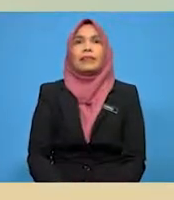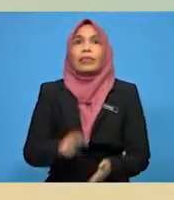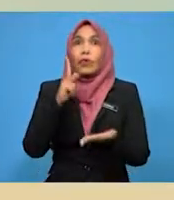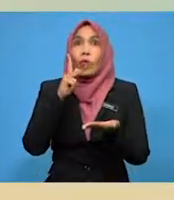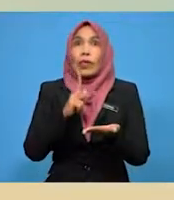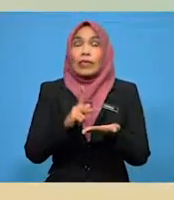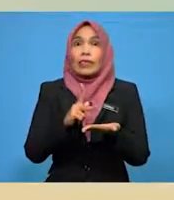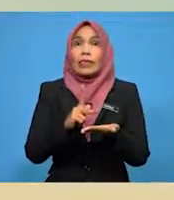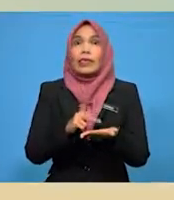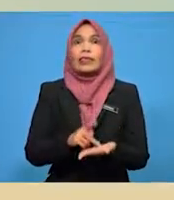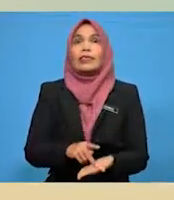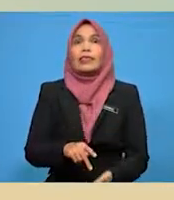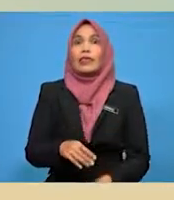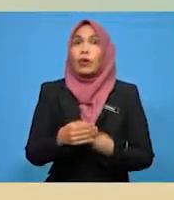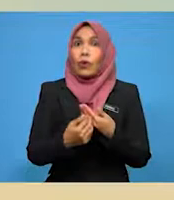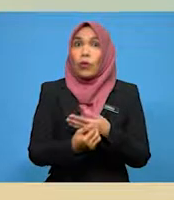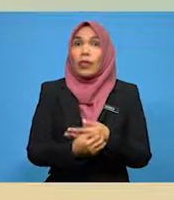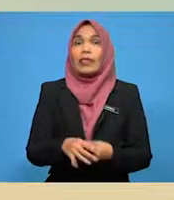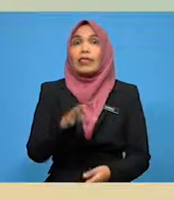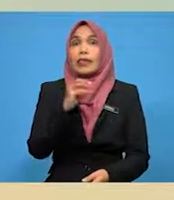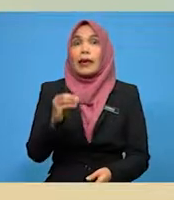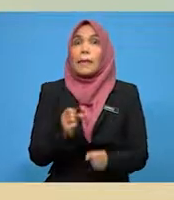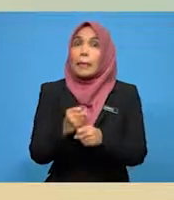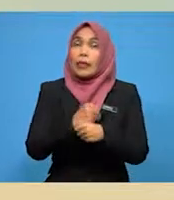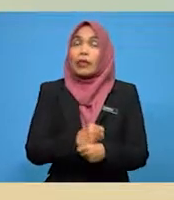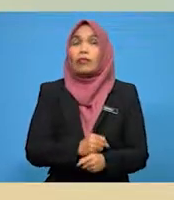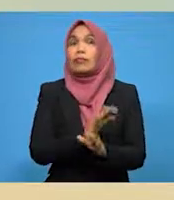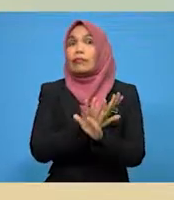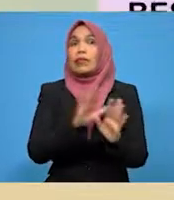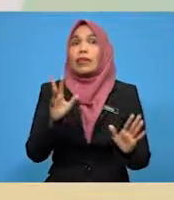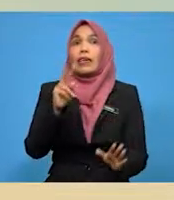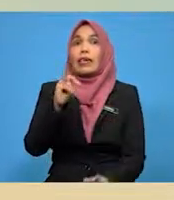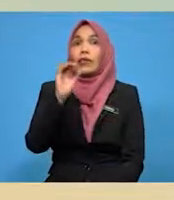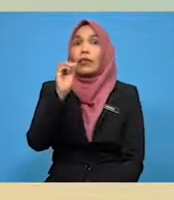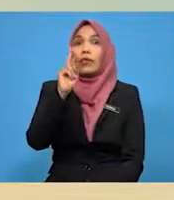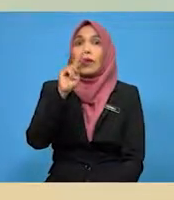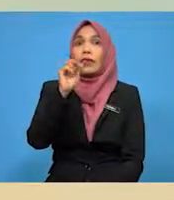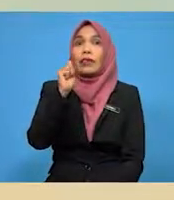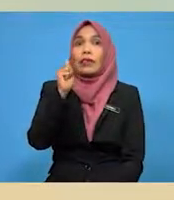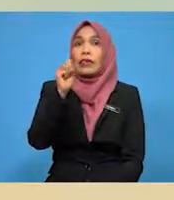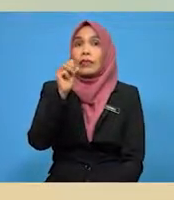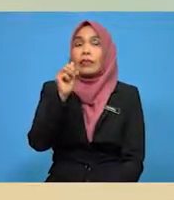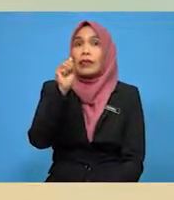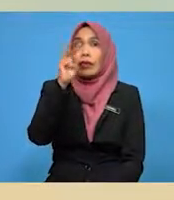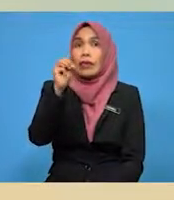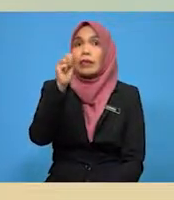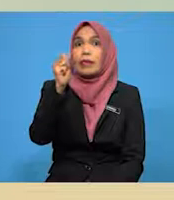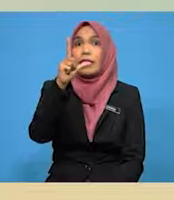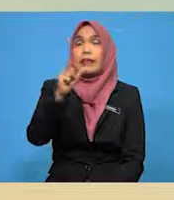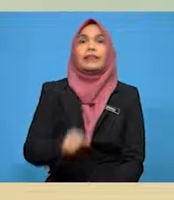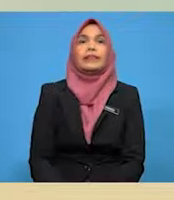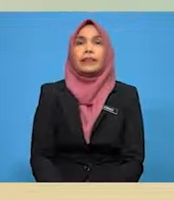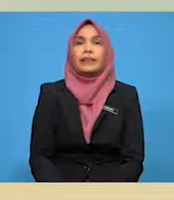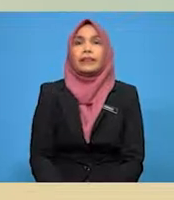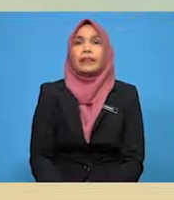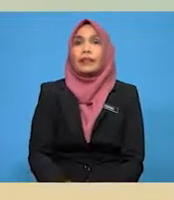kulit dan bentuk yang tidak normal. Selain itu, ciri telur yang bersaiz besar dan mempunyai